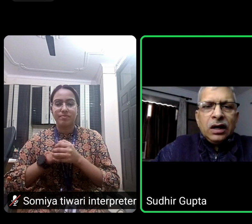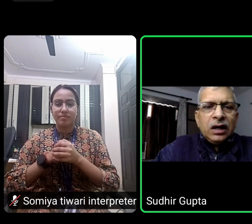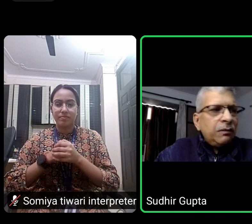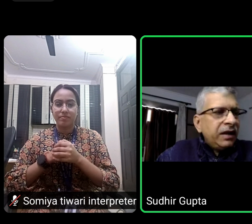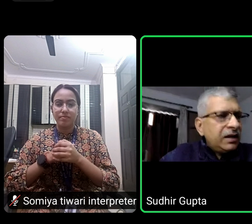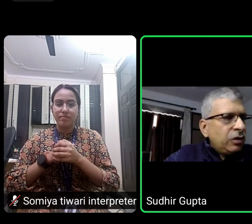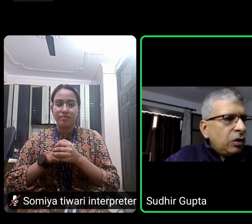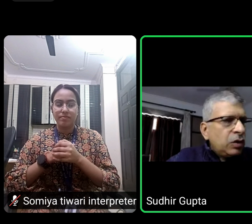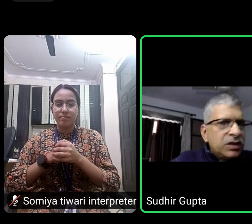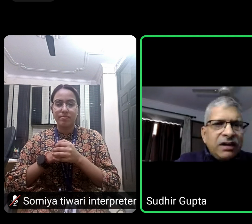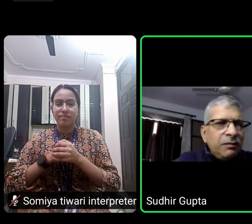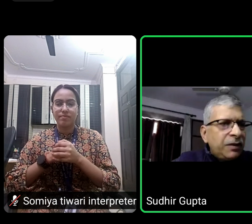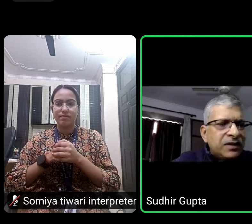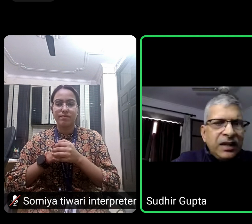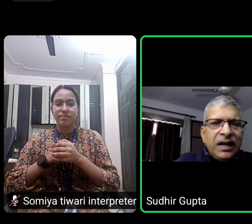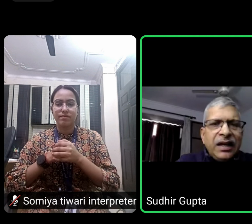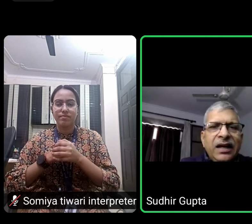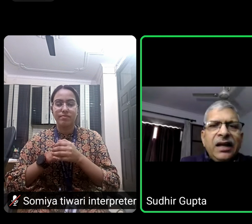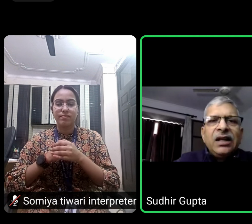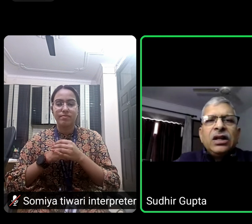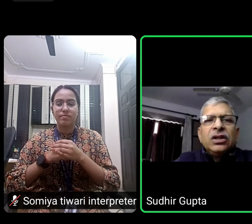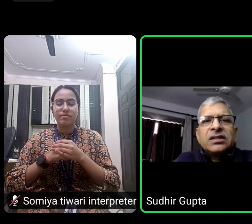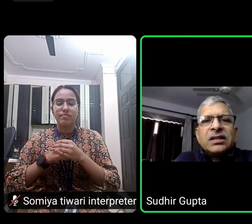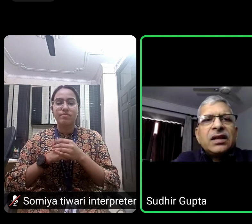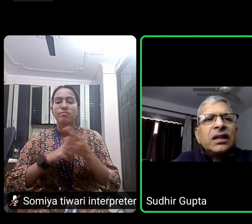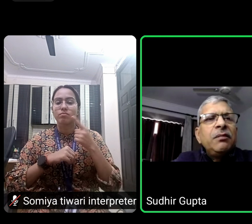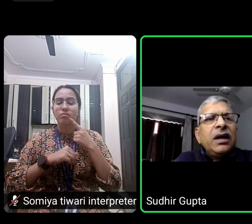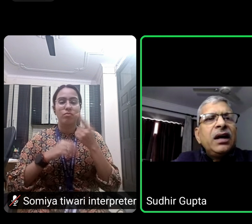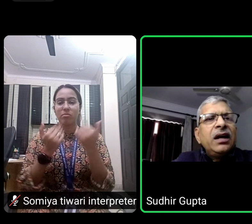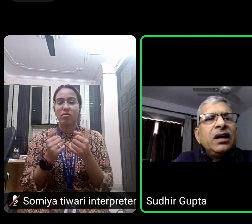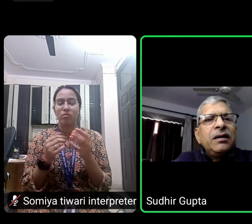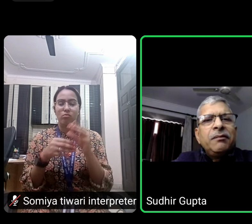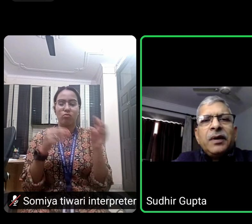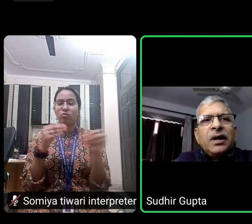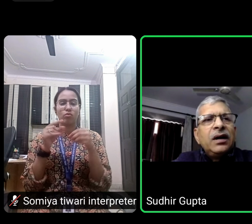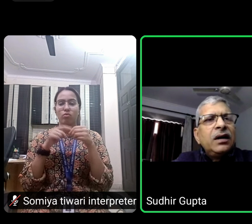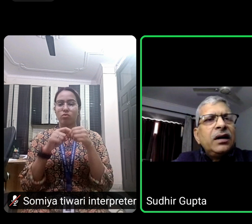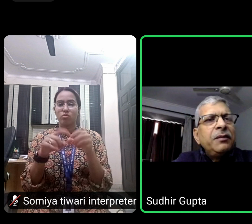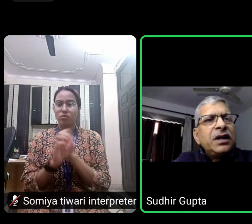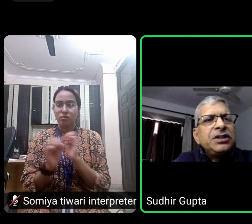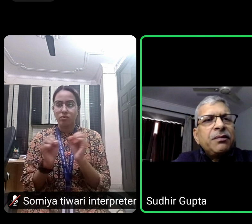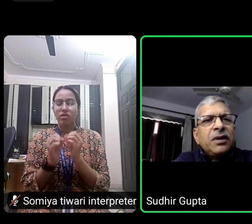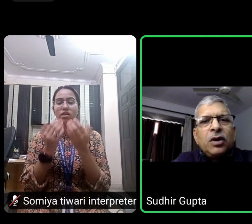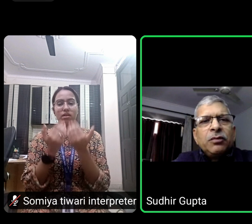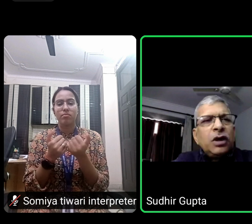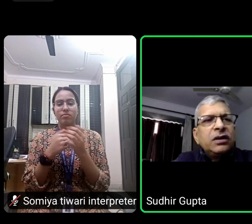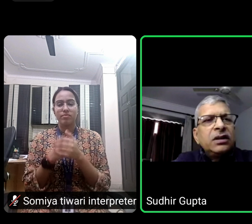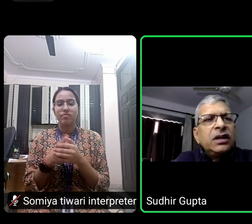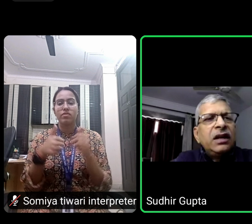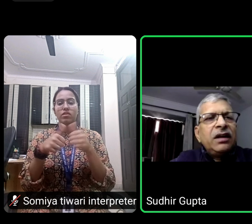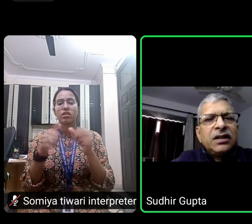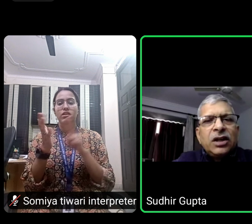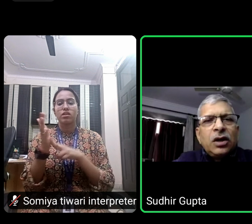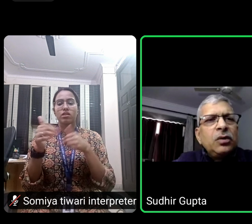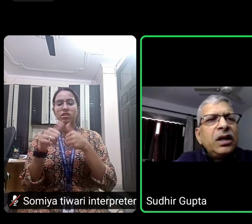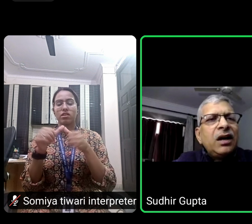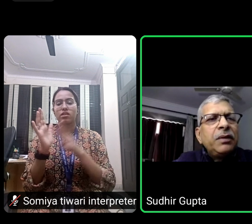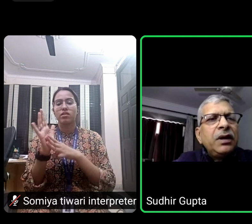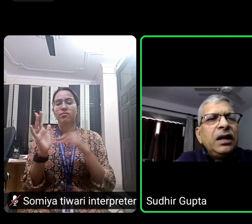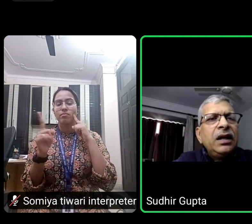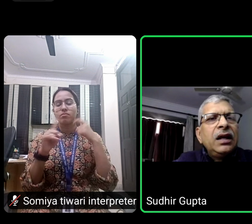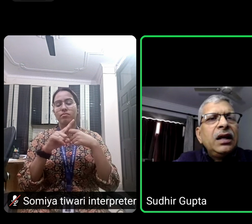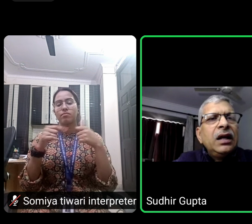तो मेरे ख्याल से और कोई सवाल मेरे पास नहीं आया है। इसके साथ ही मैं अनामिका जी आपका बहुत बहुत धन्यवाद करता हूं